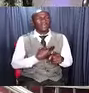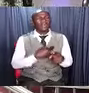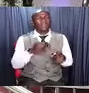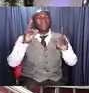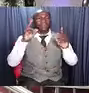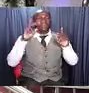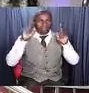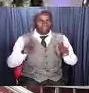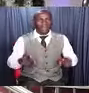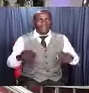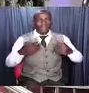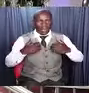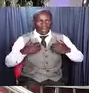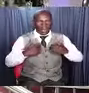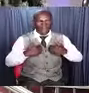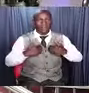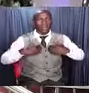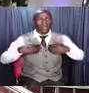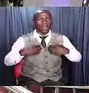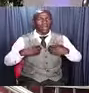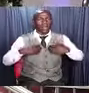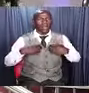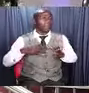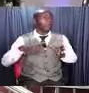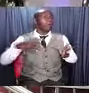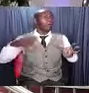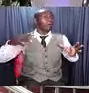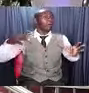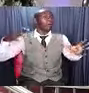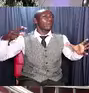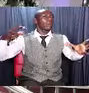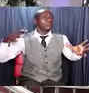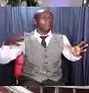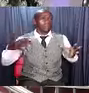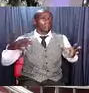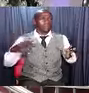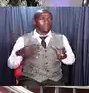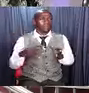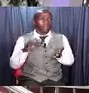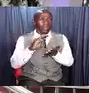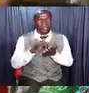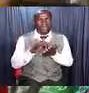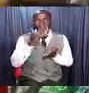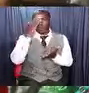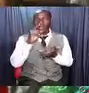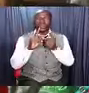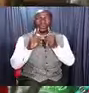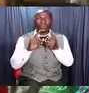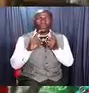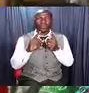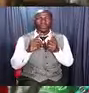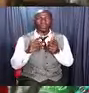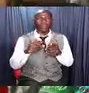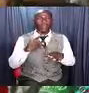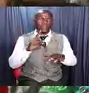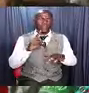na furaha iliyozidi. We should be having exceeding joy. Ndio nimewaambia. That's why I've told you. Mienzi